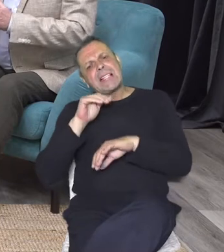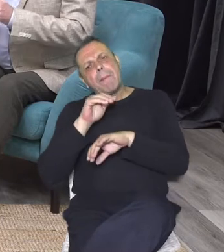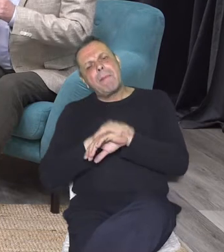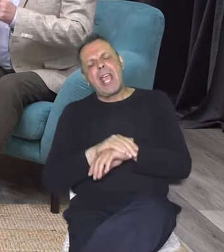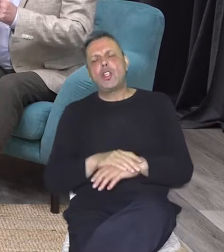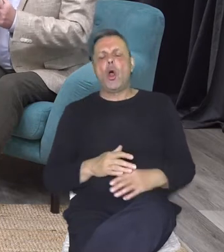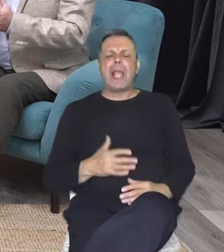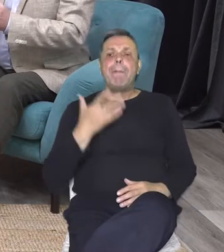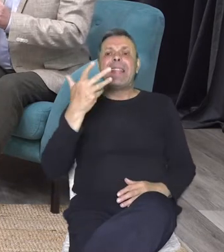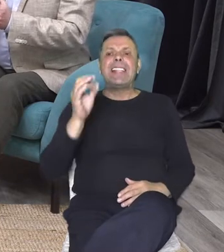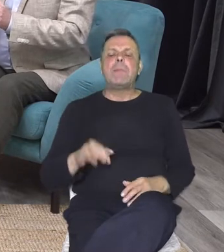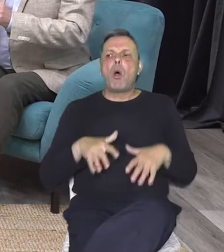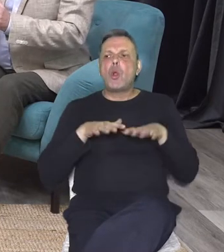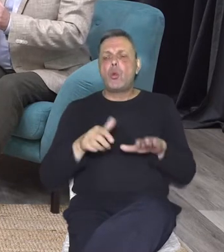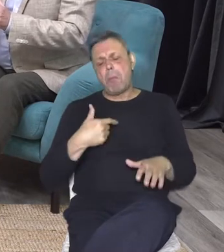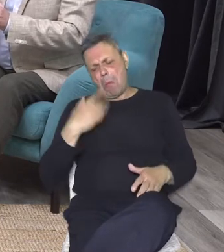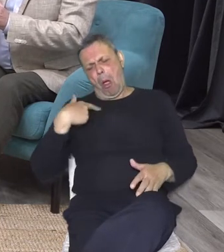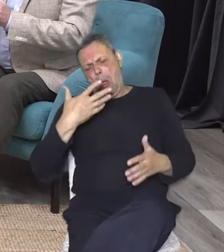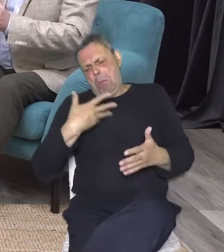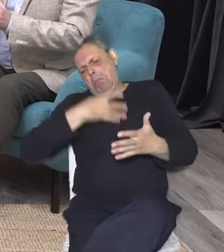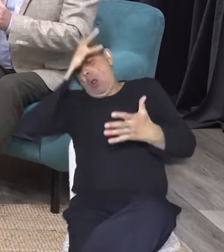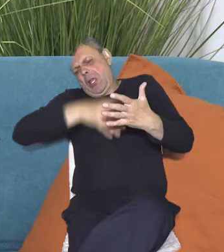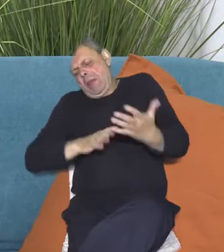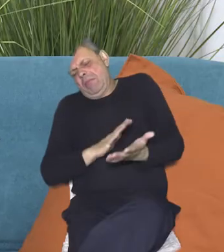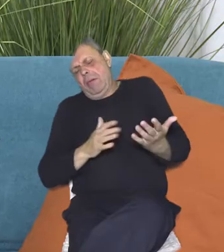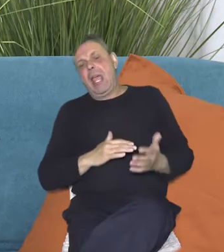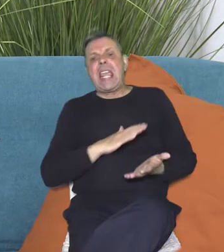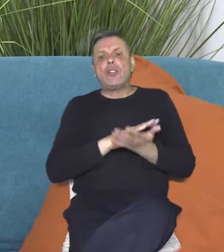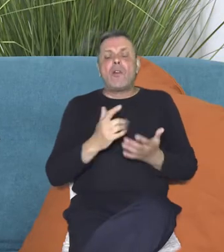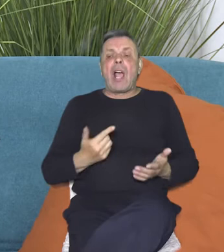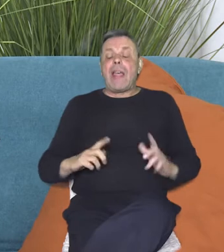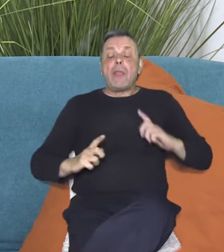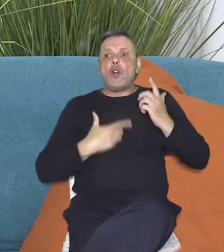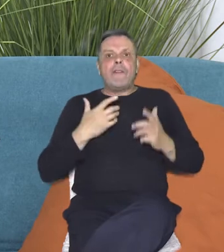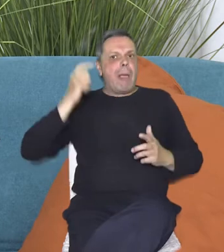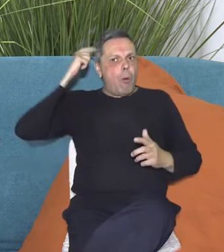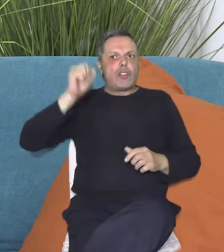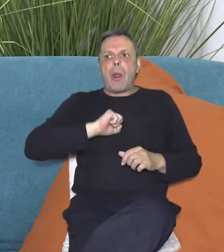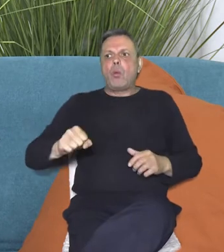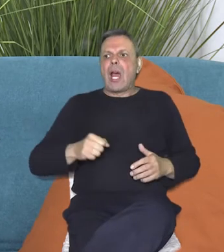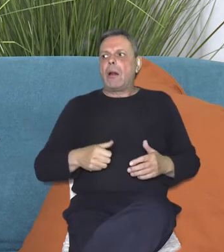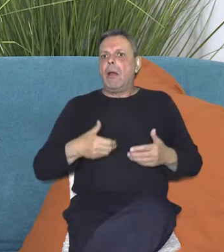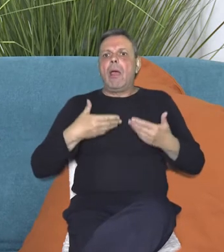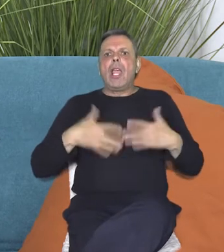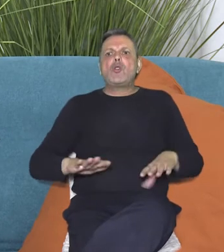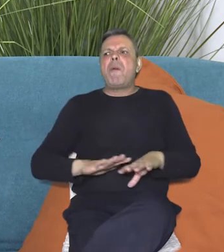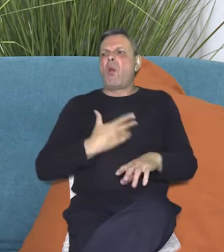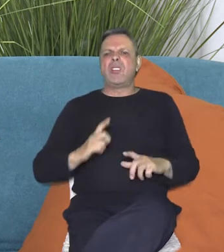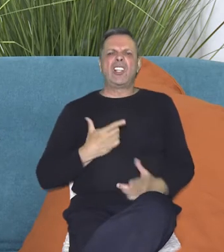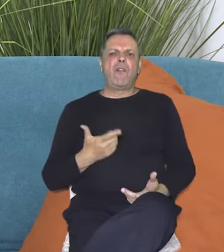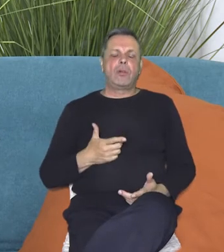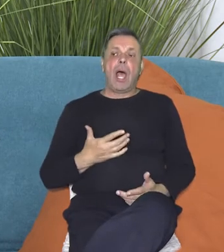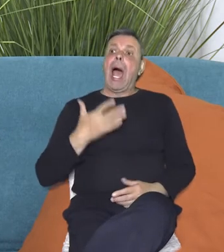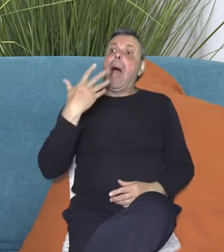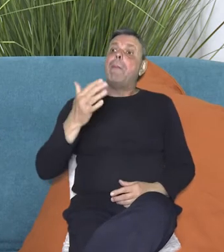primijetio sam da negdje 50% ljudi po mojoj procjeni laika, jednostavno, kad doživi moždani udar, izgubi volju za život, a